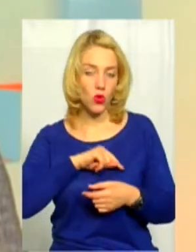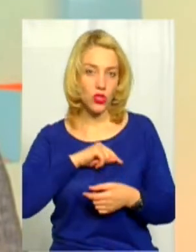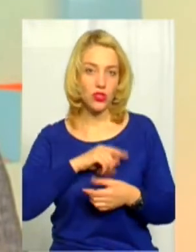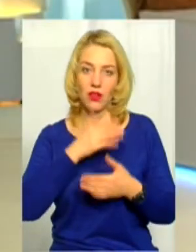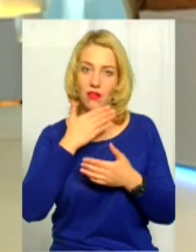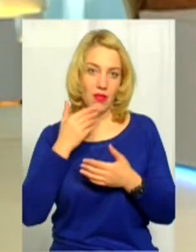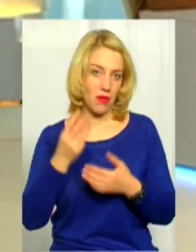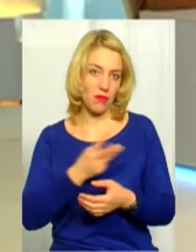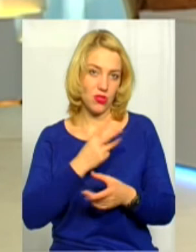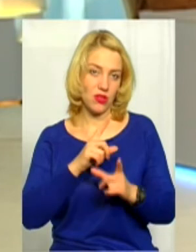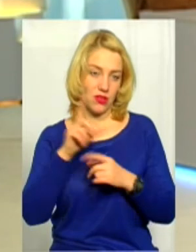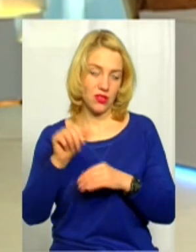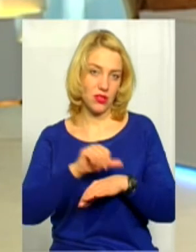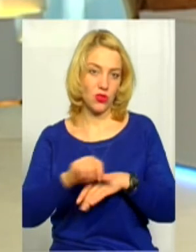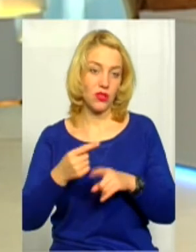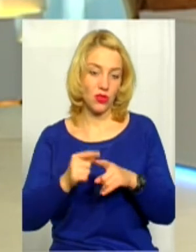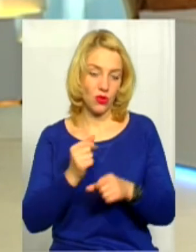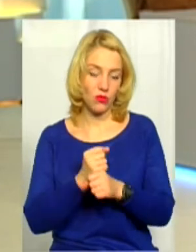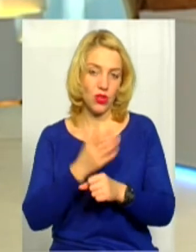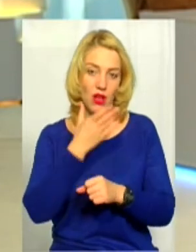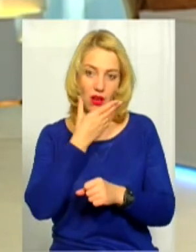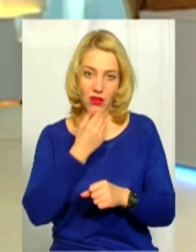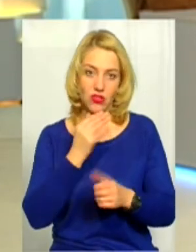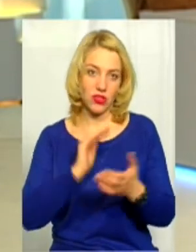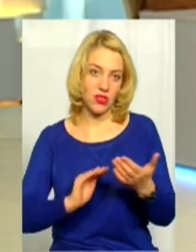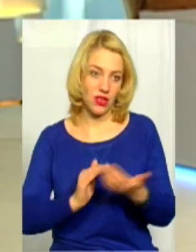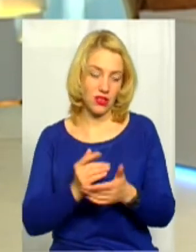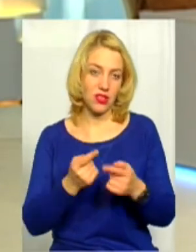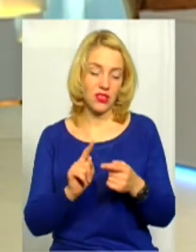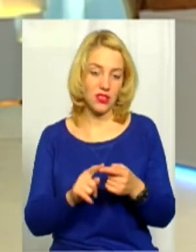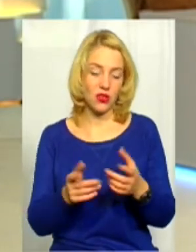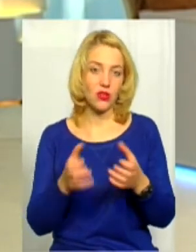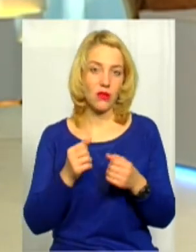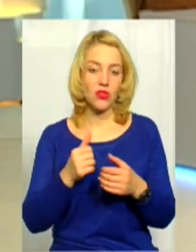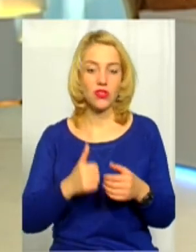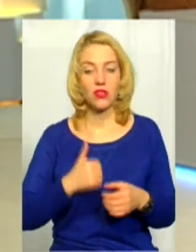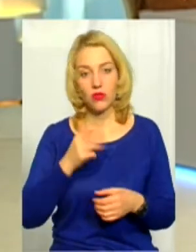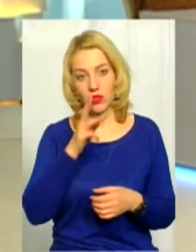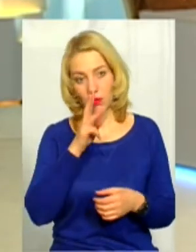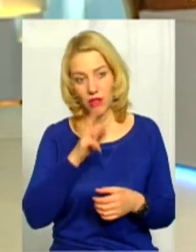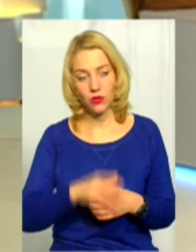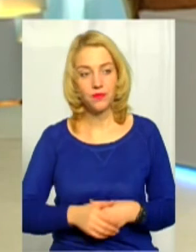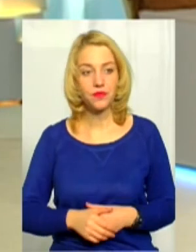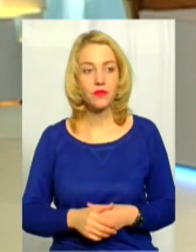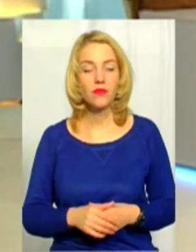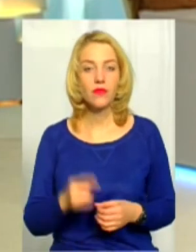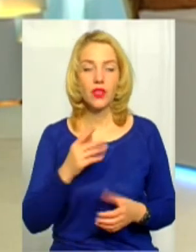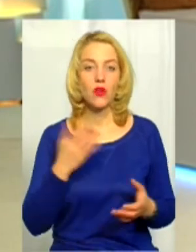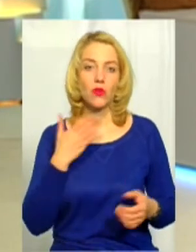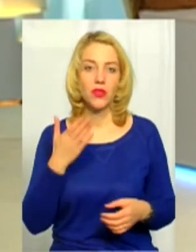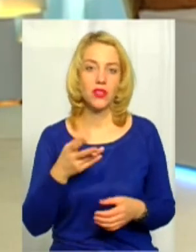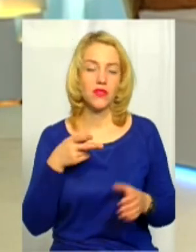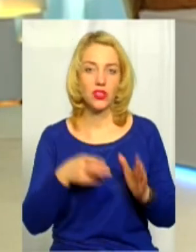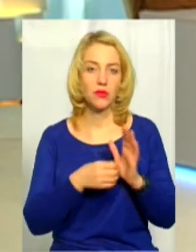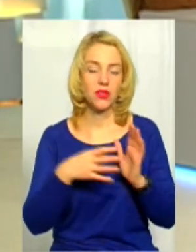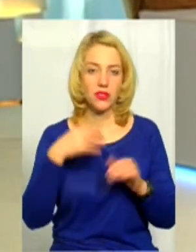за кордон. Ти робиш краще, якісніше, і за це отримуєш гідну зарплату. Пані Наталі, із переднім ще коментарям ми почули, що за цей рік, за 2019